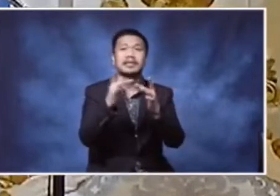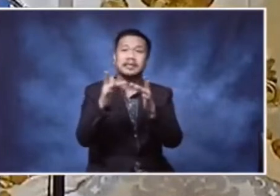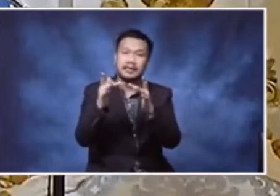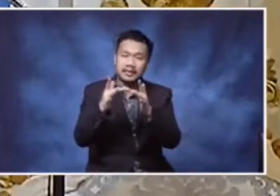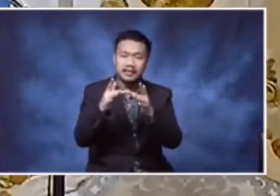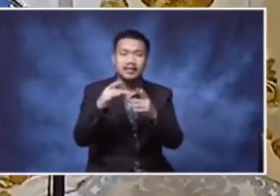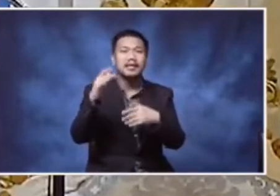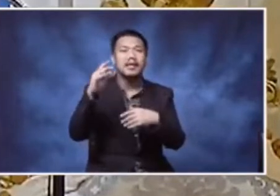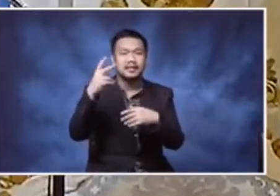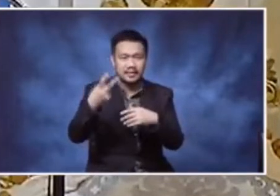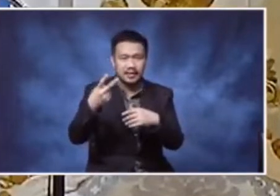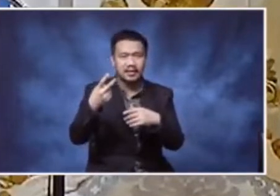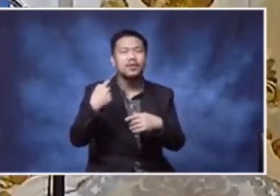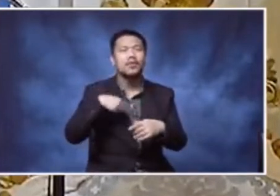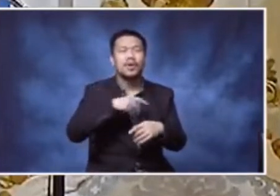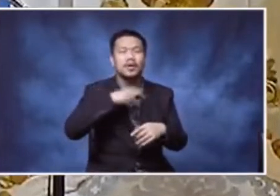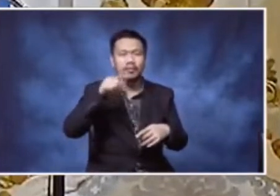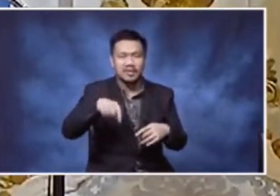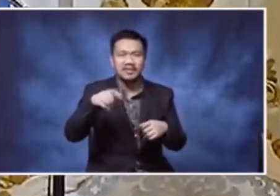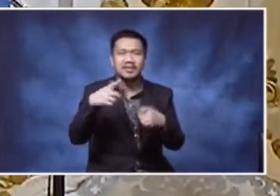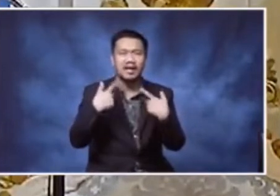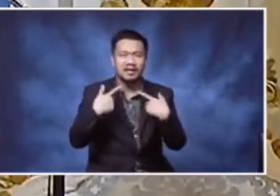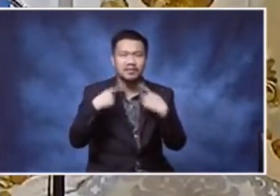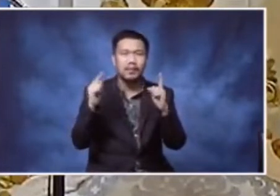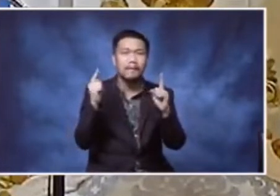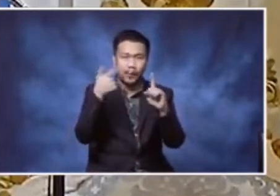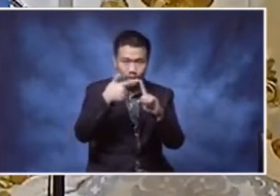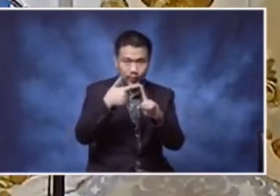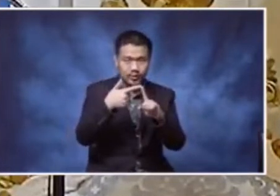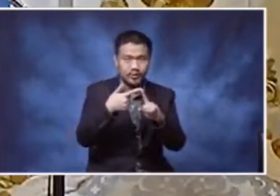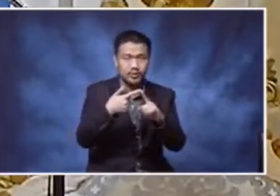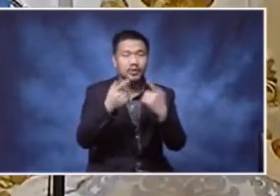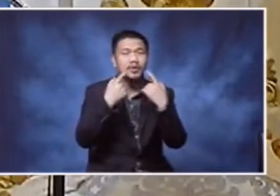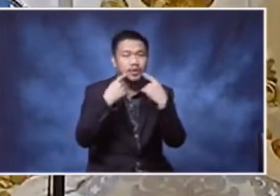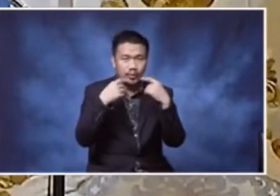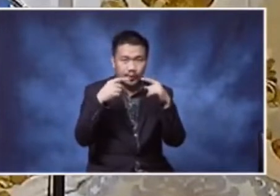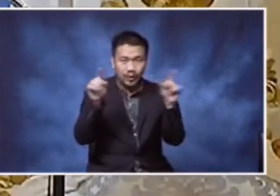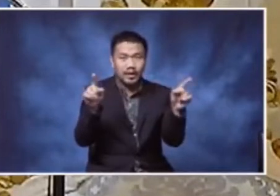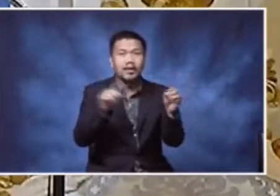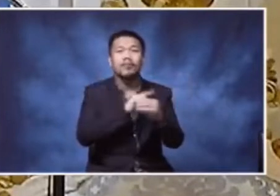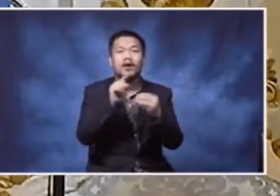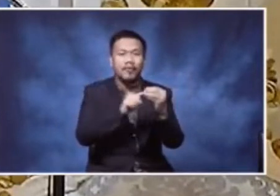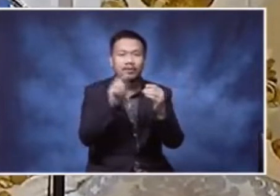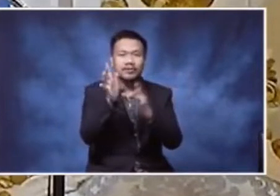sana intentionally, gusto nating magsalita tungkol kay Jesus.